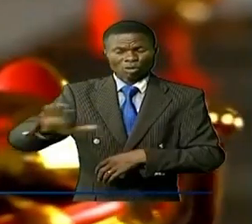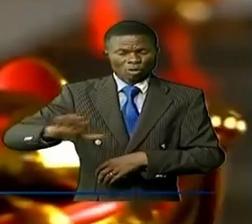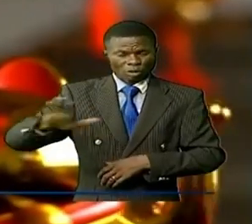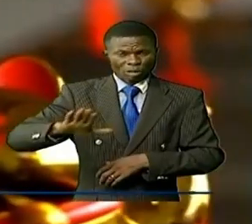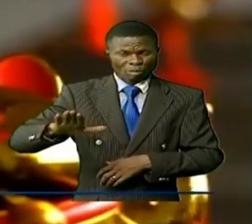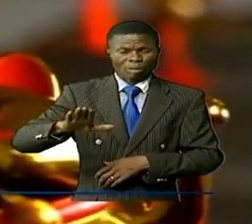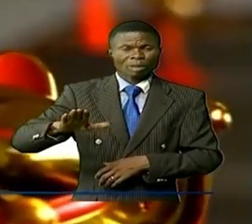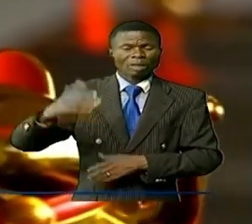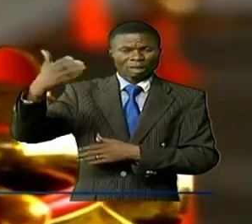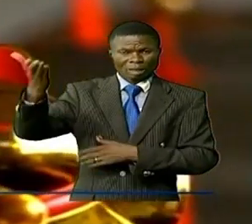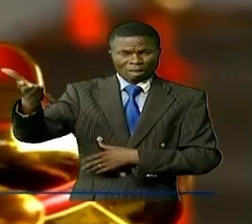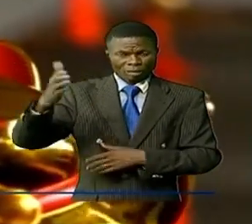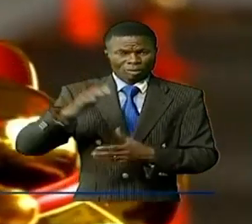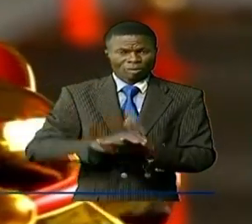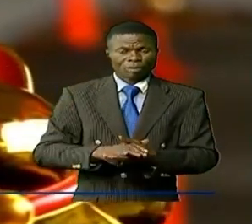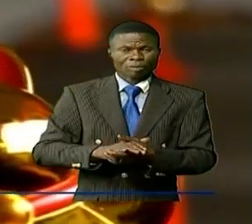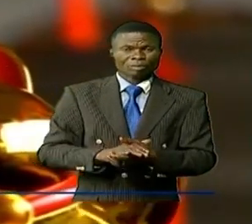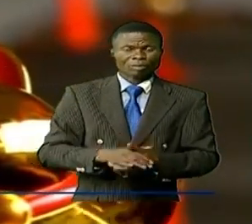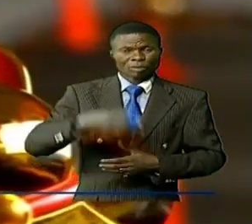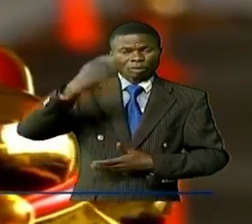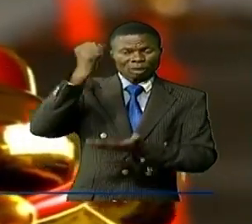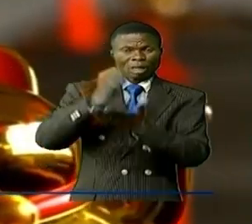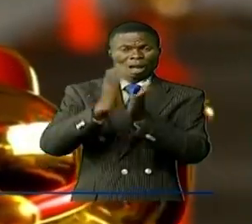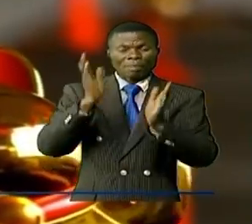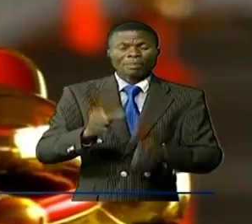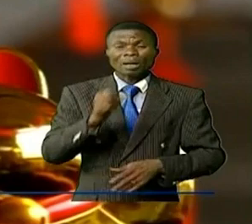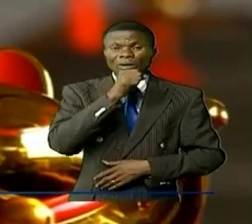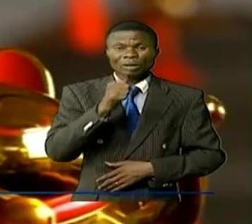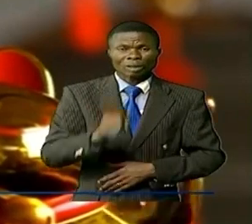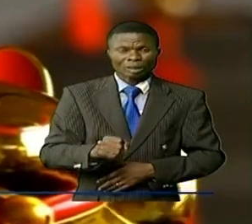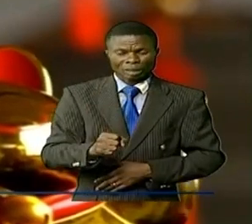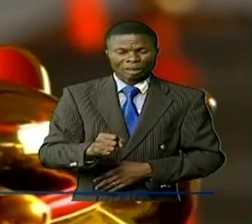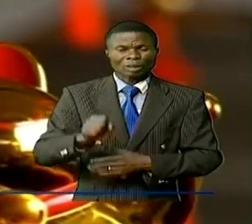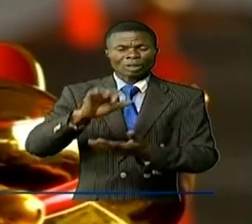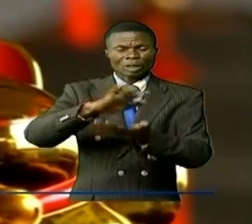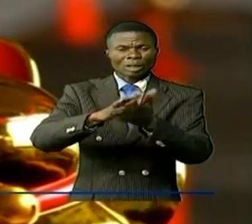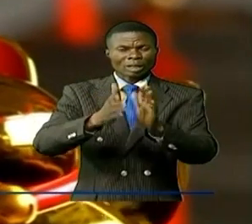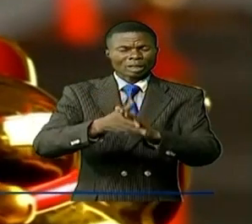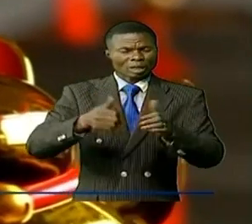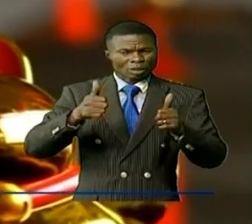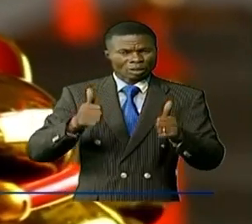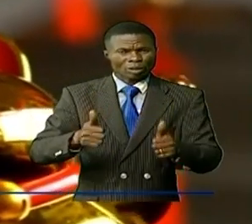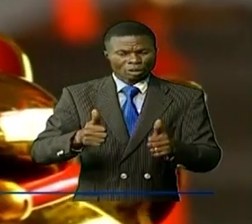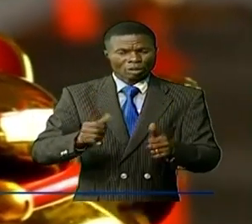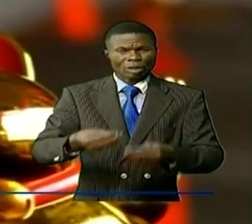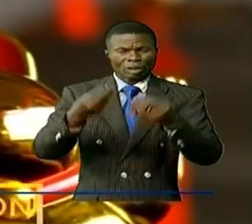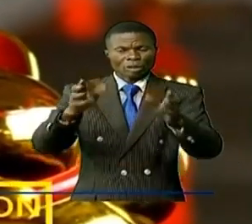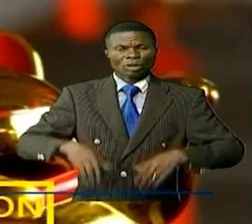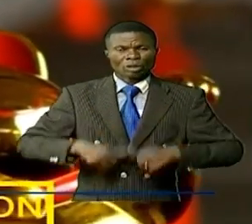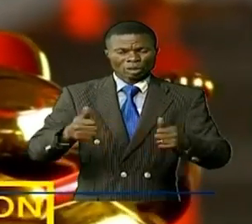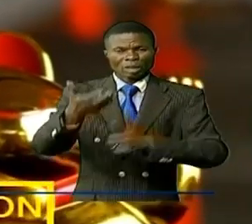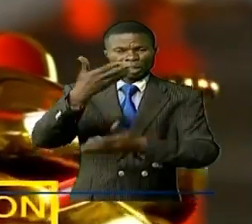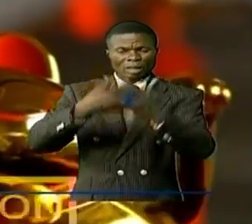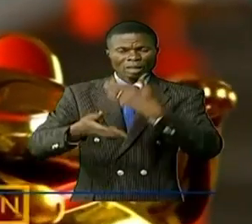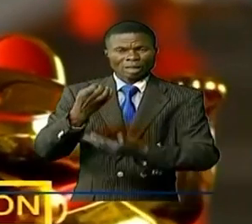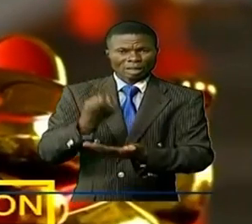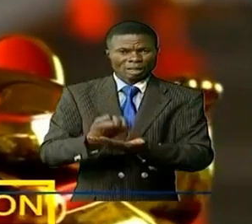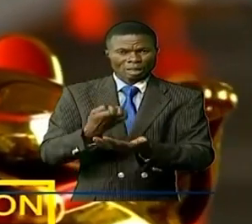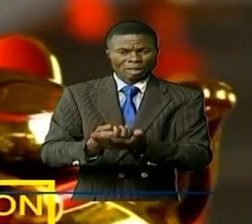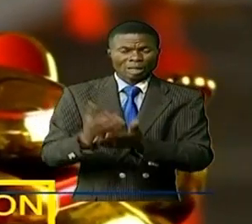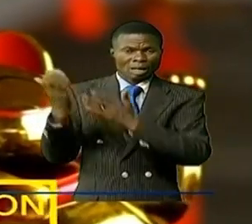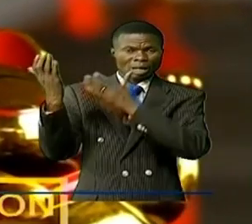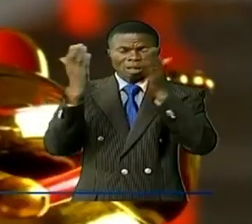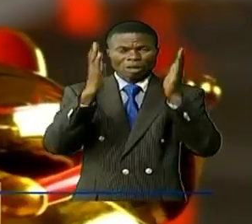Sri Lanka. Diplomate chevronné et vrai négociateur, il a vivifié les échanges économiques et